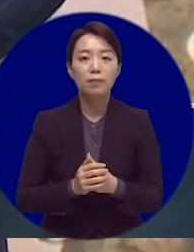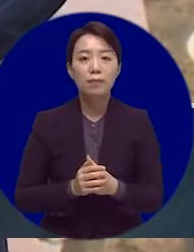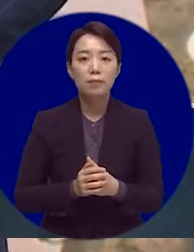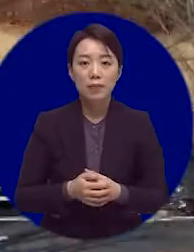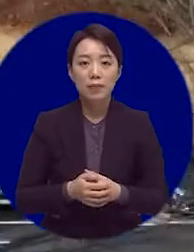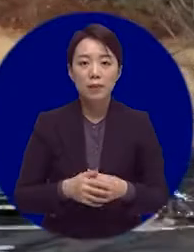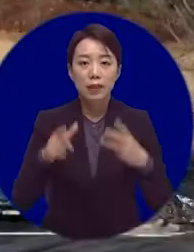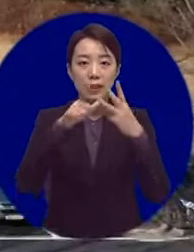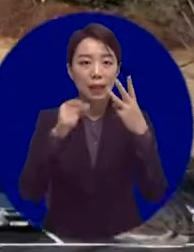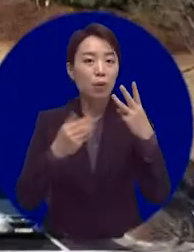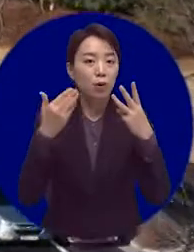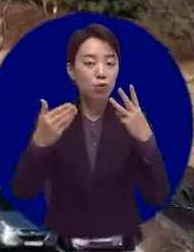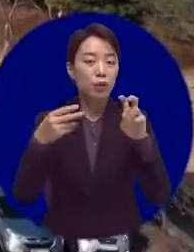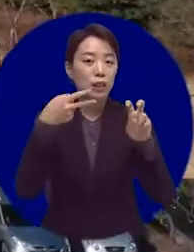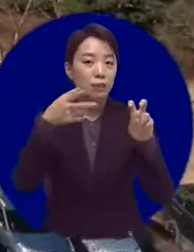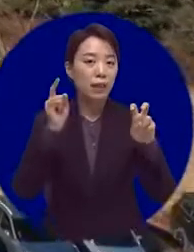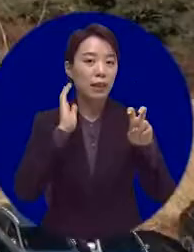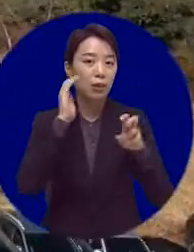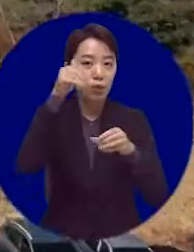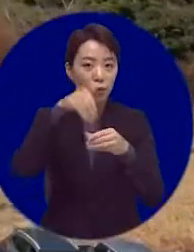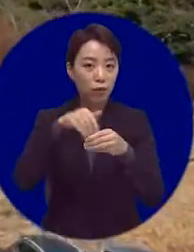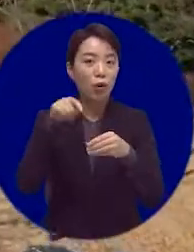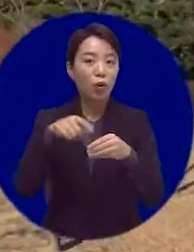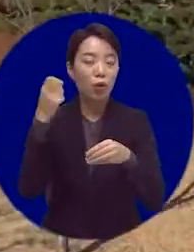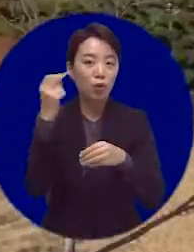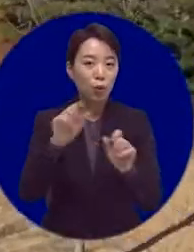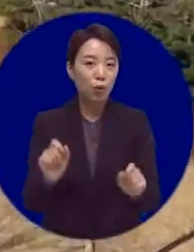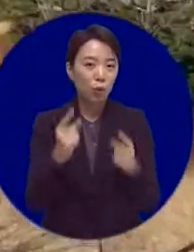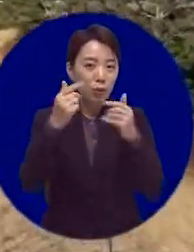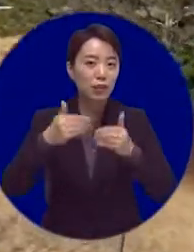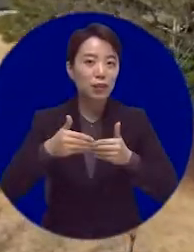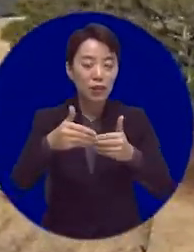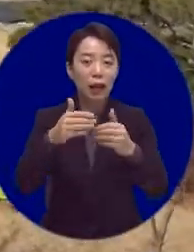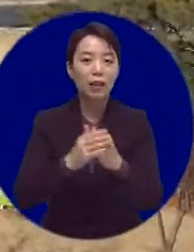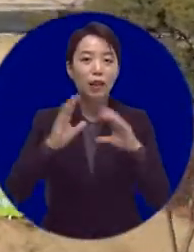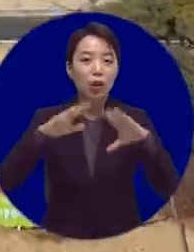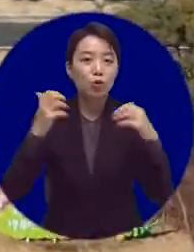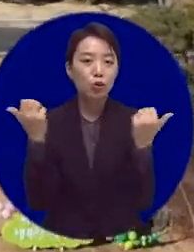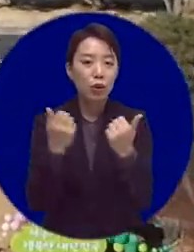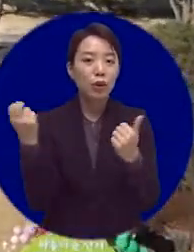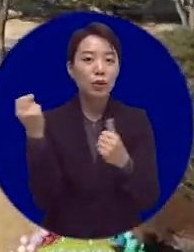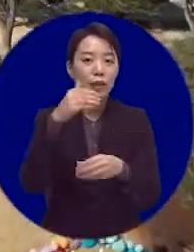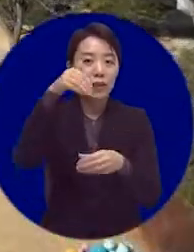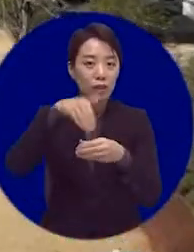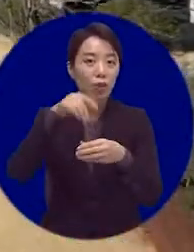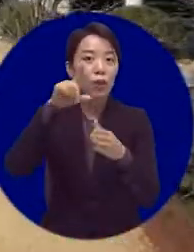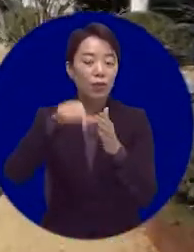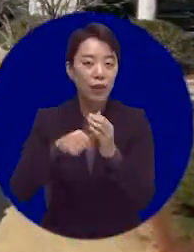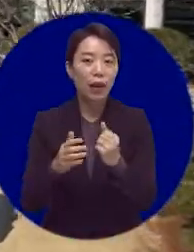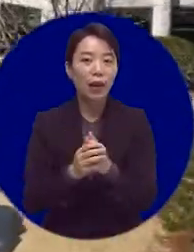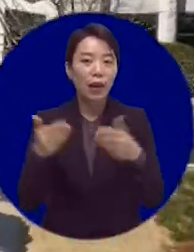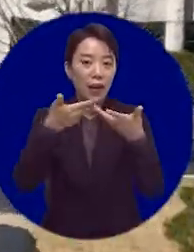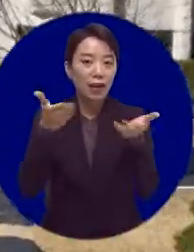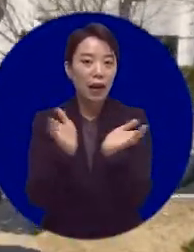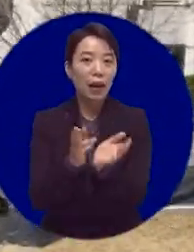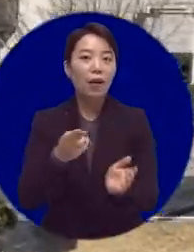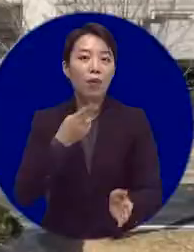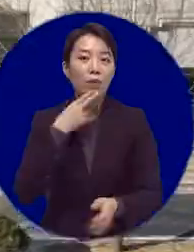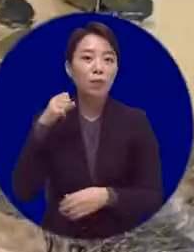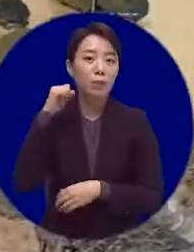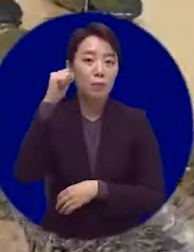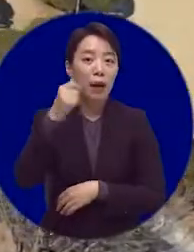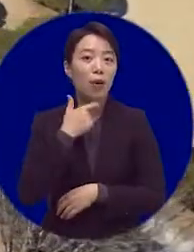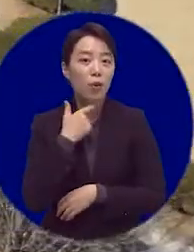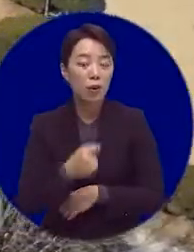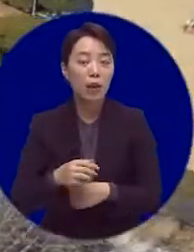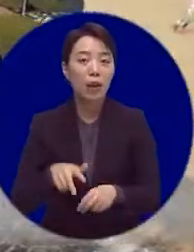소식입니다. 3월 9일 제20대 대통령 선거와 동시에 실시하는 국회의원 재보궐선거에서 무소속으로